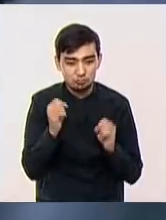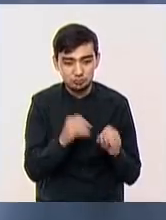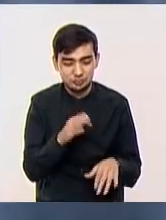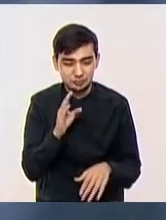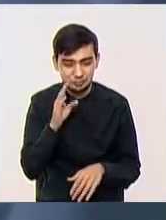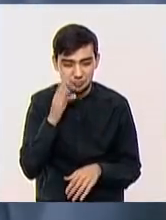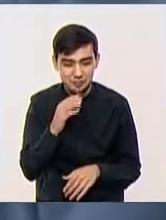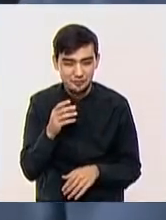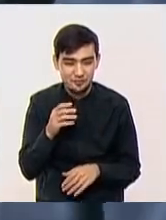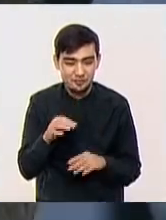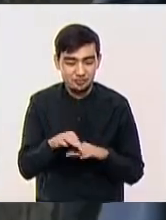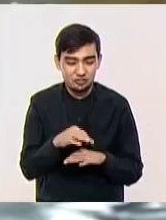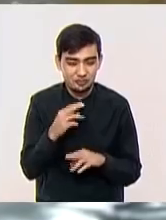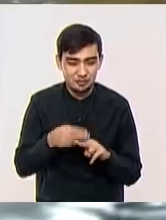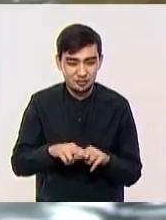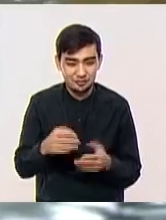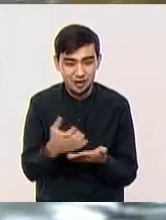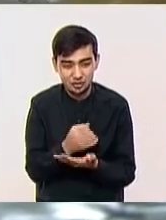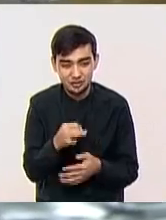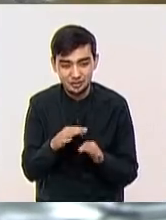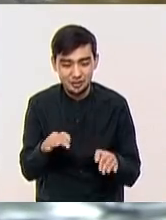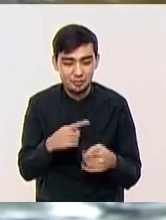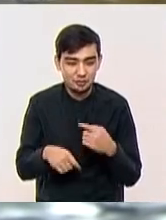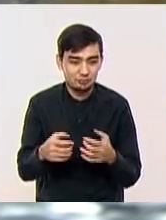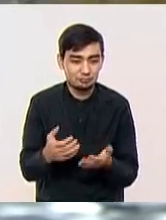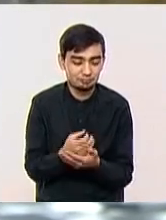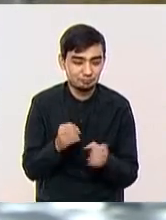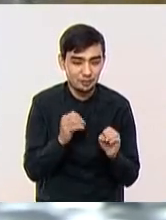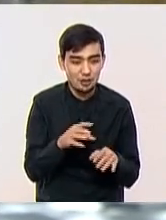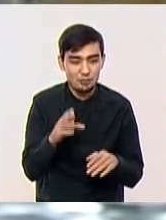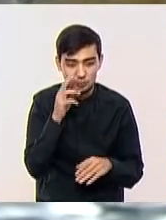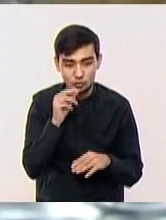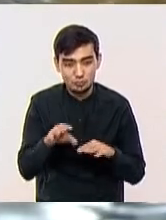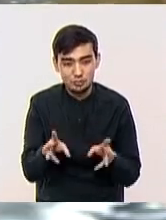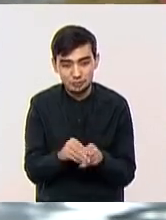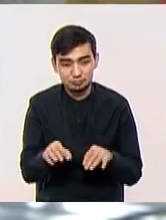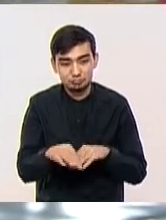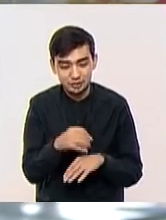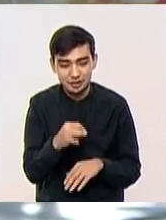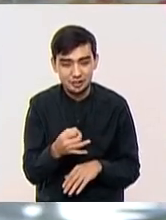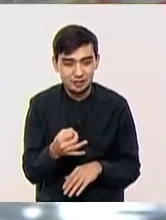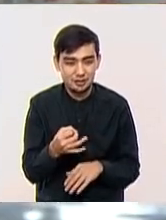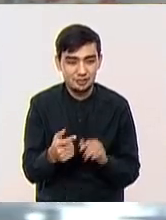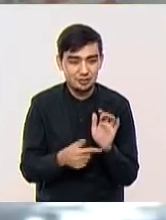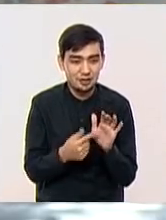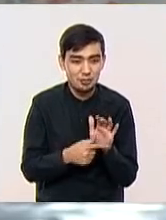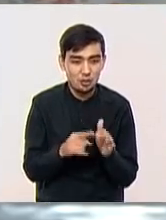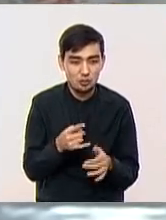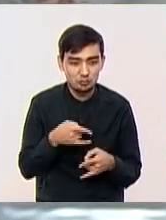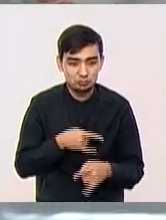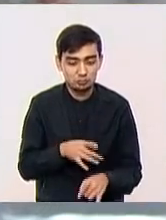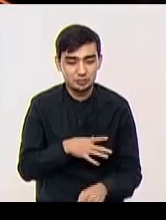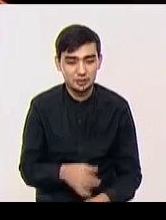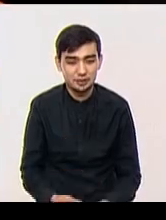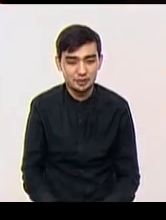жоғалып кеткен келіншекті тауып балаларына оралуына көмектескенбіз. Әйгерім күйеуімен қосылып көп балалы отбасында 7-ші сәбиі дүниеге келіпті.